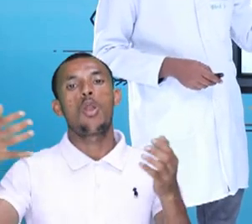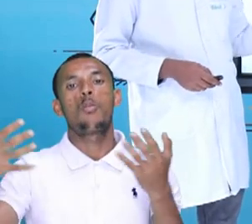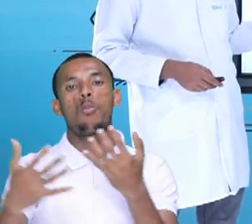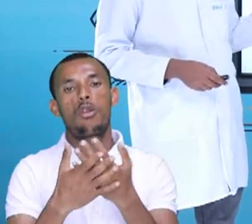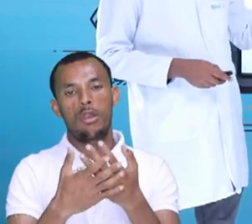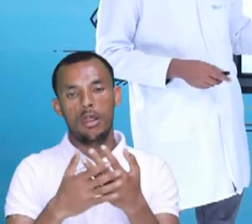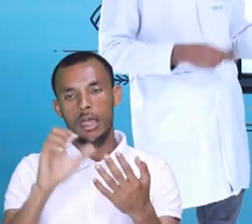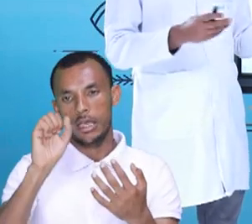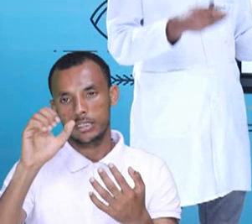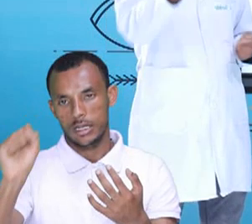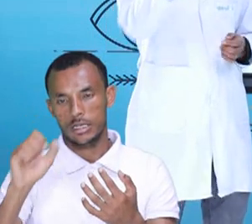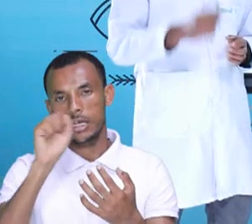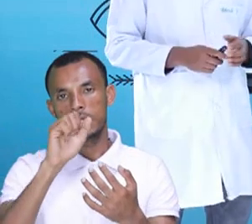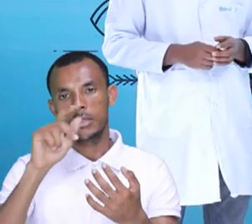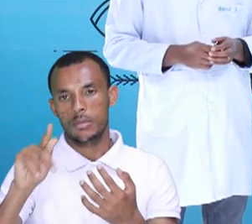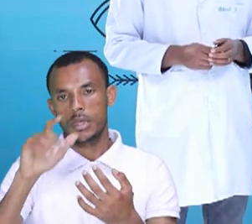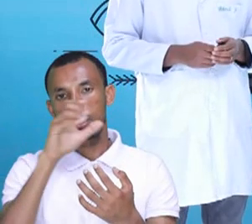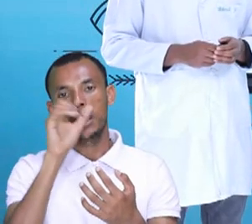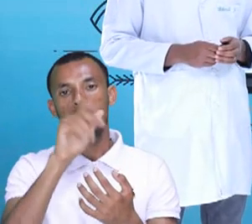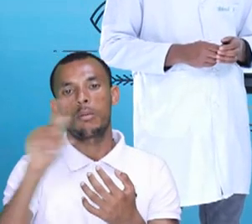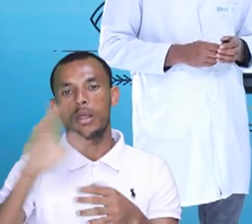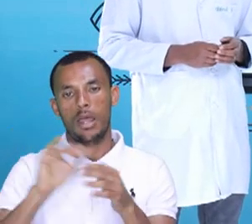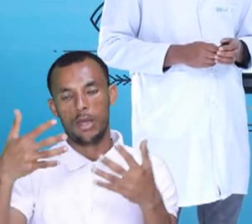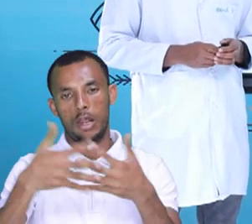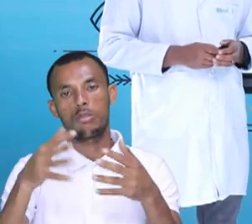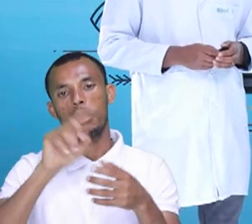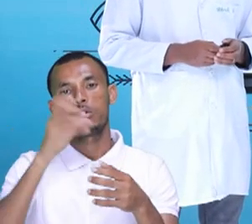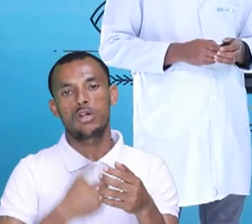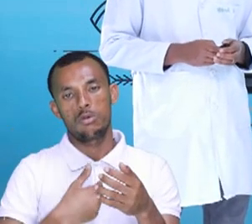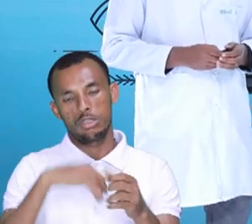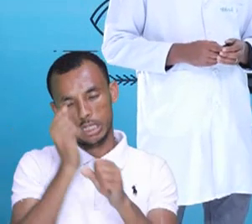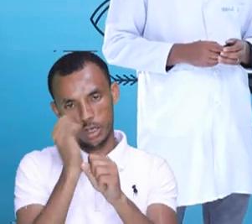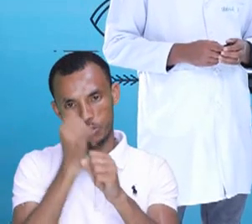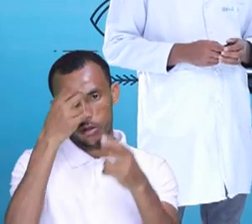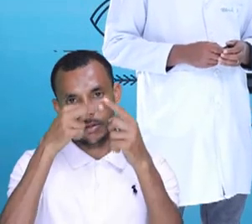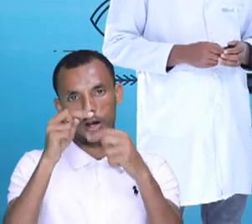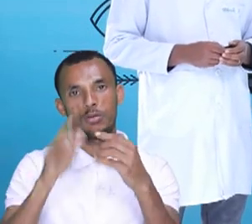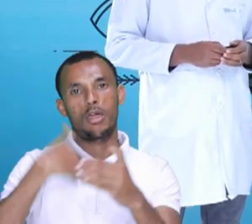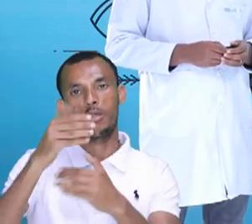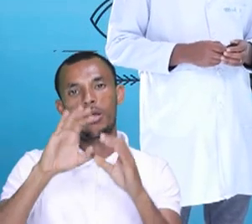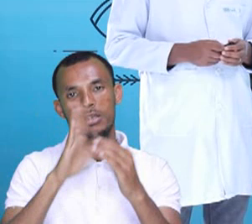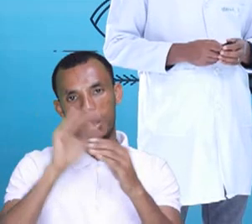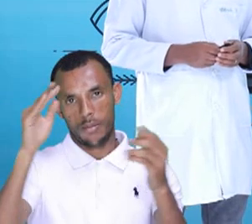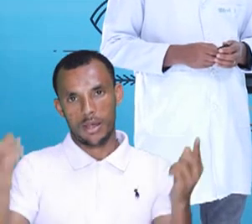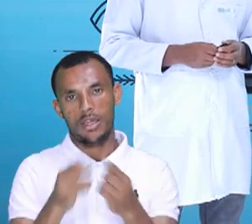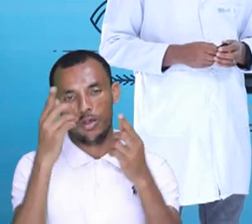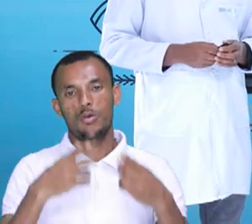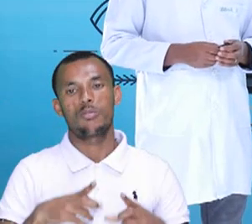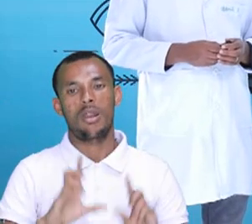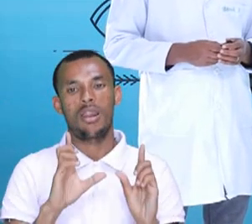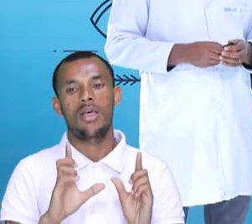ኤስኤስ ኤስፒ ፒፒ ጋር የሚገናኙ ጥያቄዎች አሉ መጻፋችሁ ላይ እሱን በደንብ አድርጋችሁ ሰርታችሁ ለቀጣይ ክላስ መገናኘት